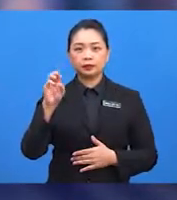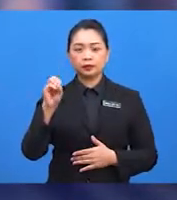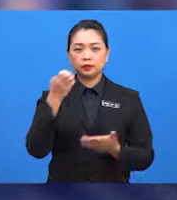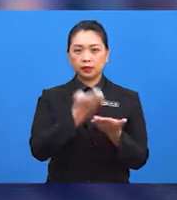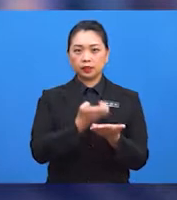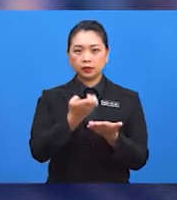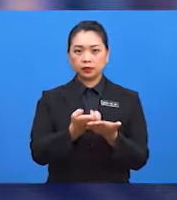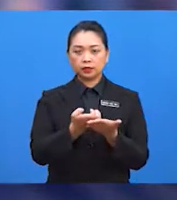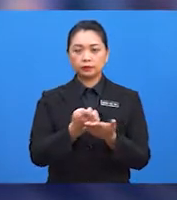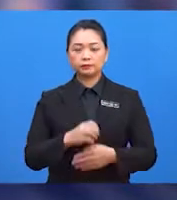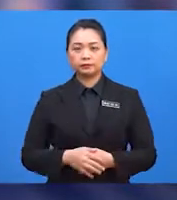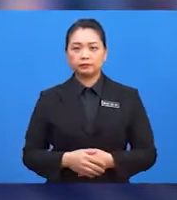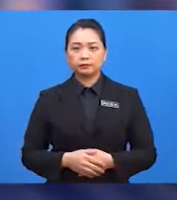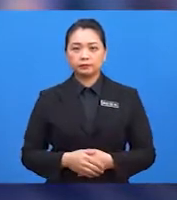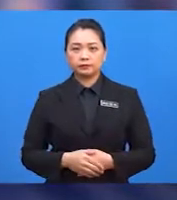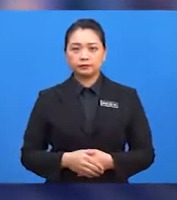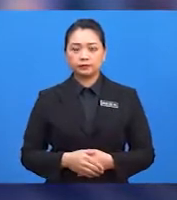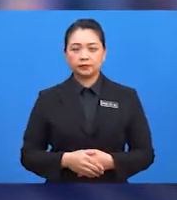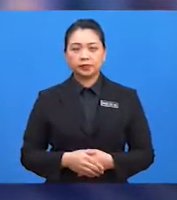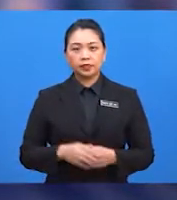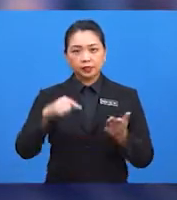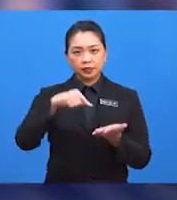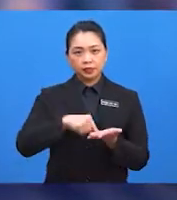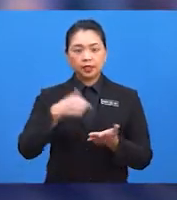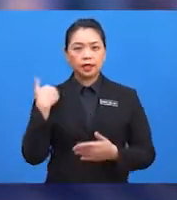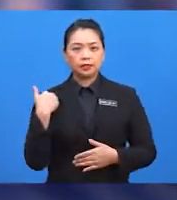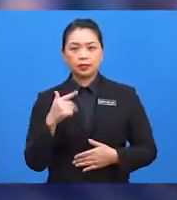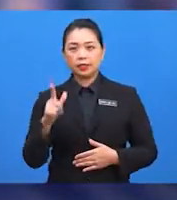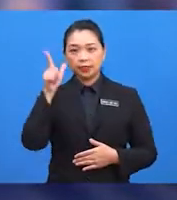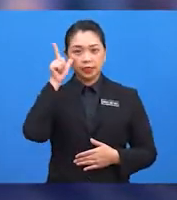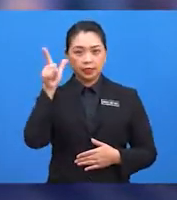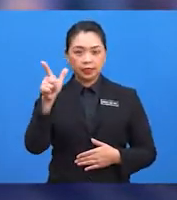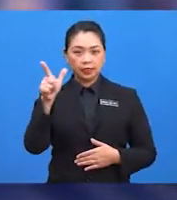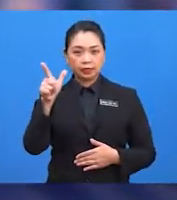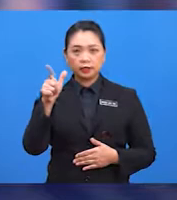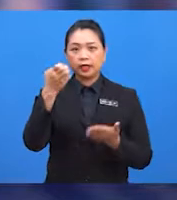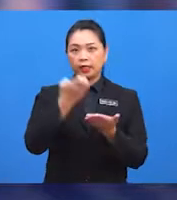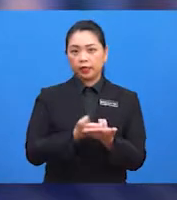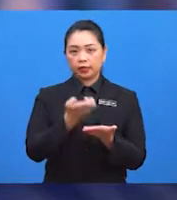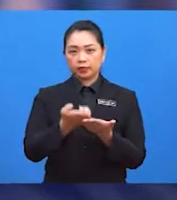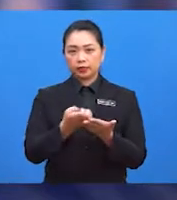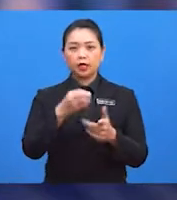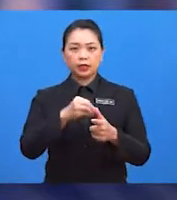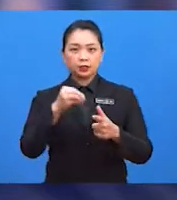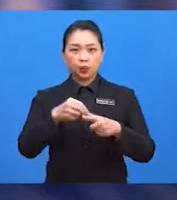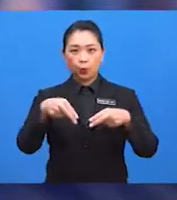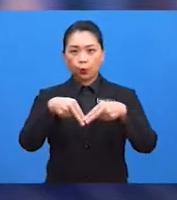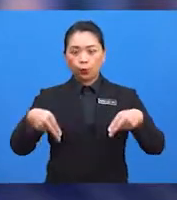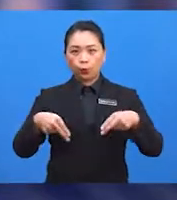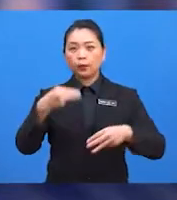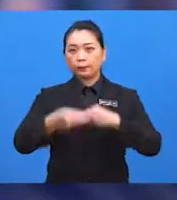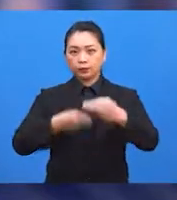Secara umumnya, petunjuk makroekonomi ini adalah untuk melihat keadaan ekonomi atau mengukur tahap prestasi sesebuah